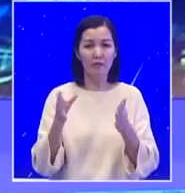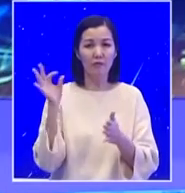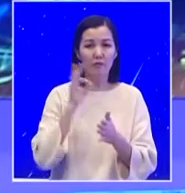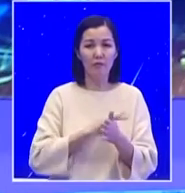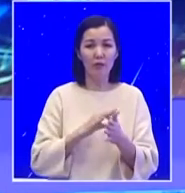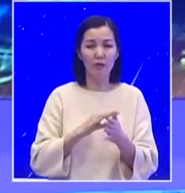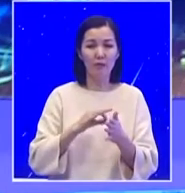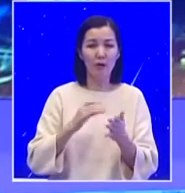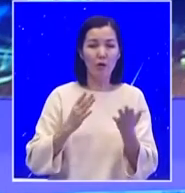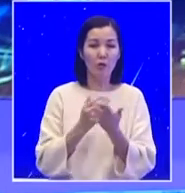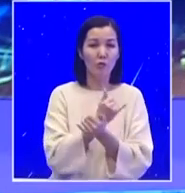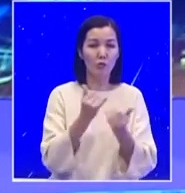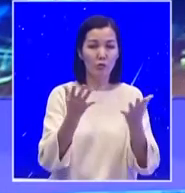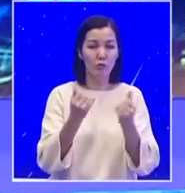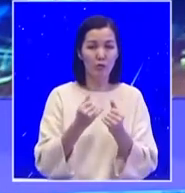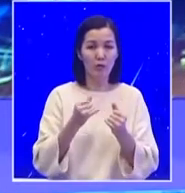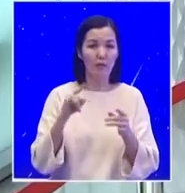воспользовались услугами авиакомпании.